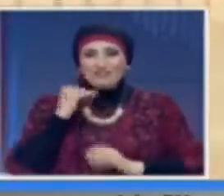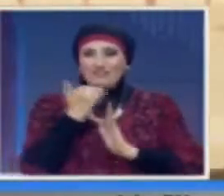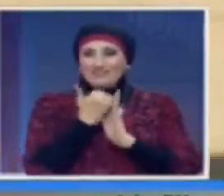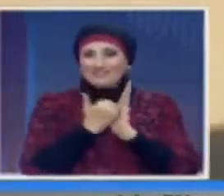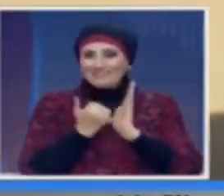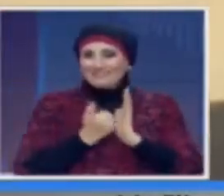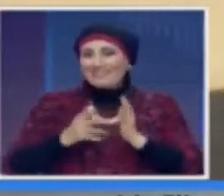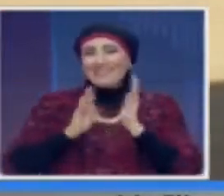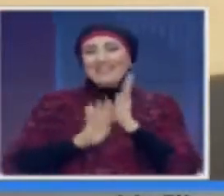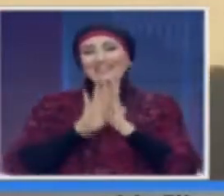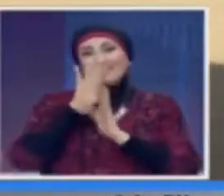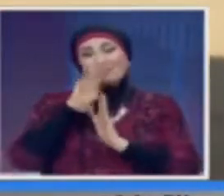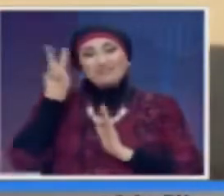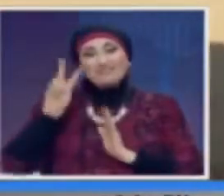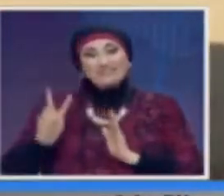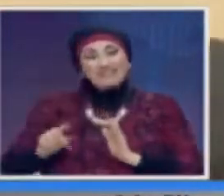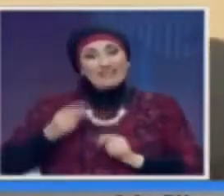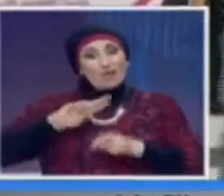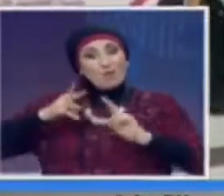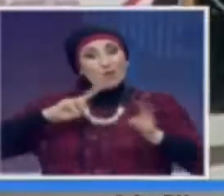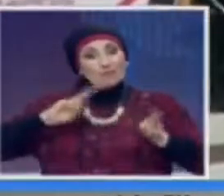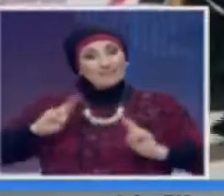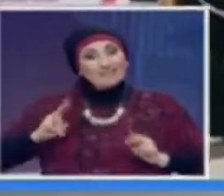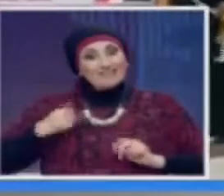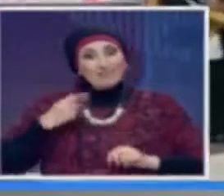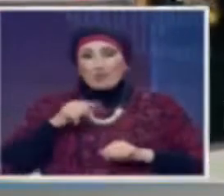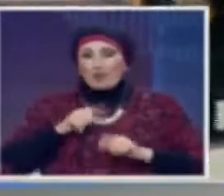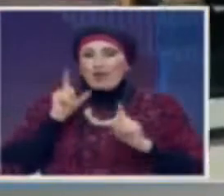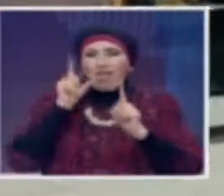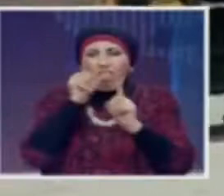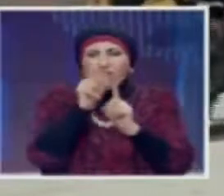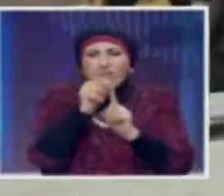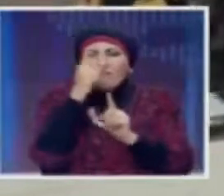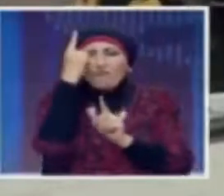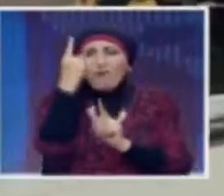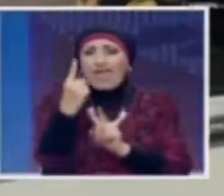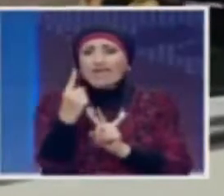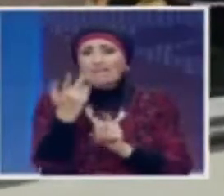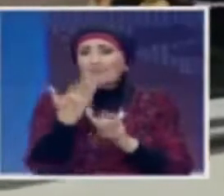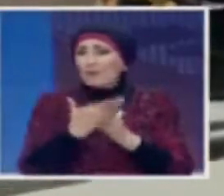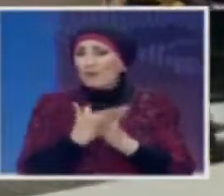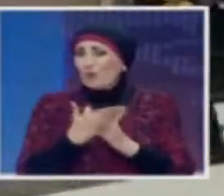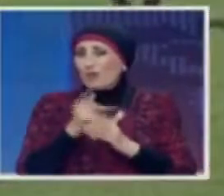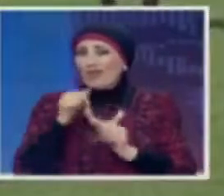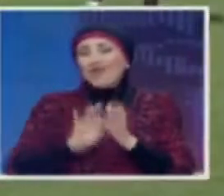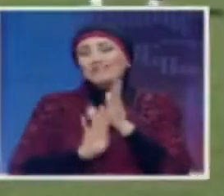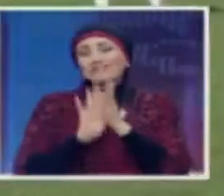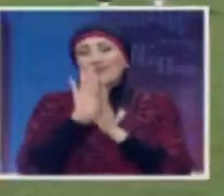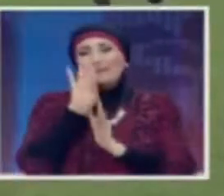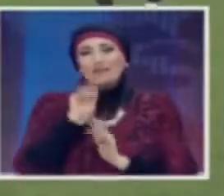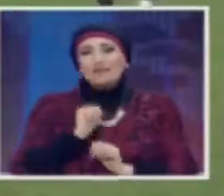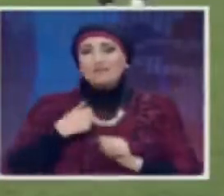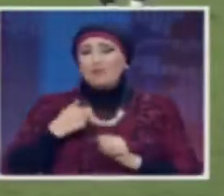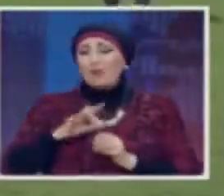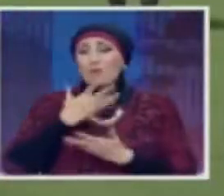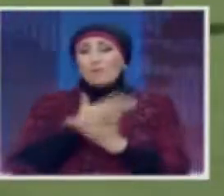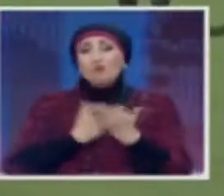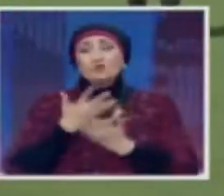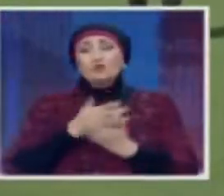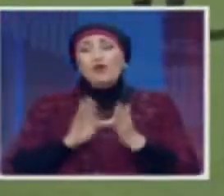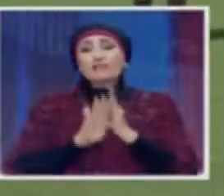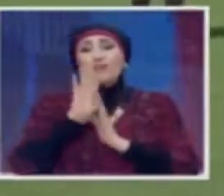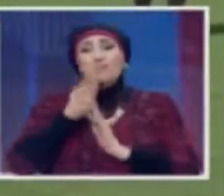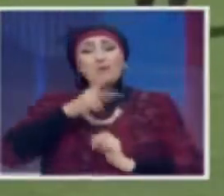سيناء اختلفت في قطاعاتها، لكنها تعمل على هدف واحد وهو التنميه. مشروعات تنمويه وخدميه